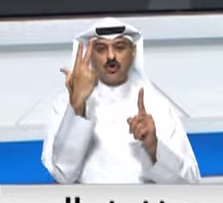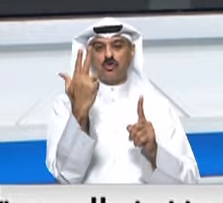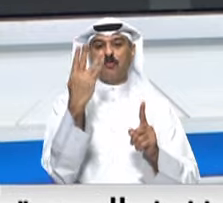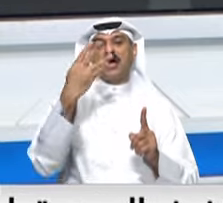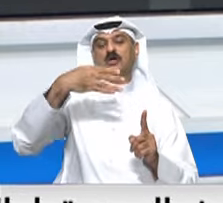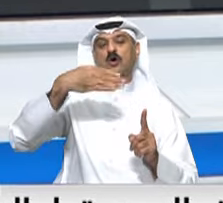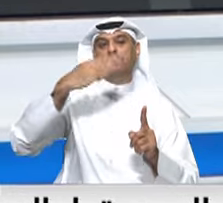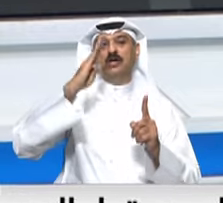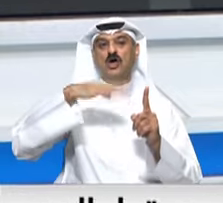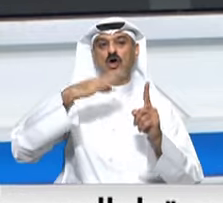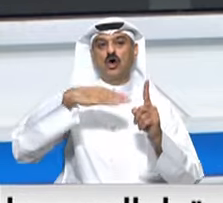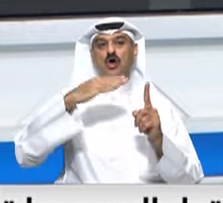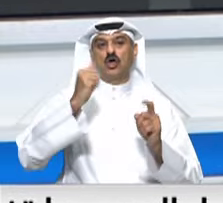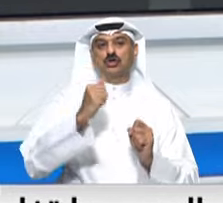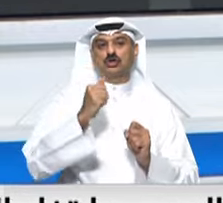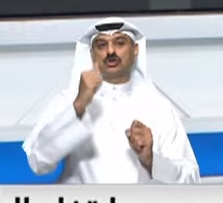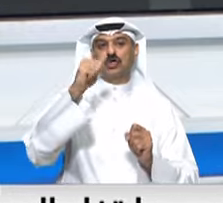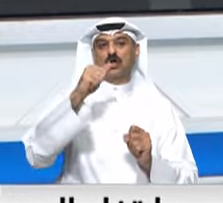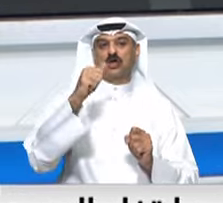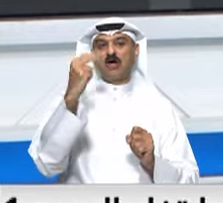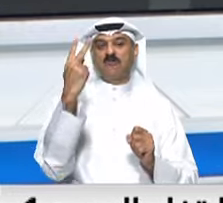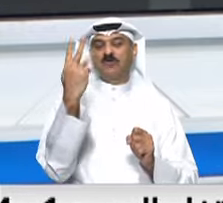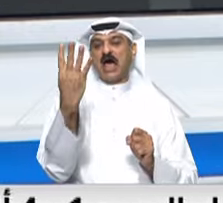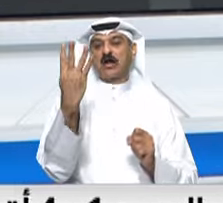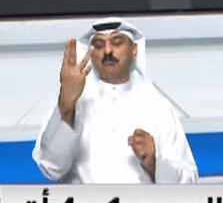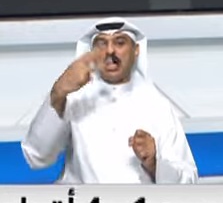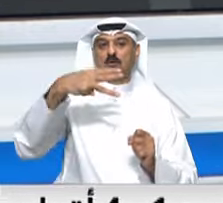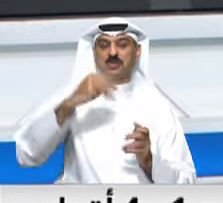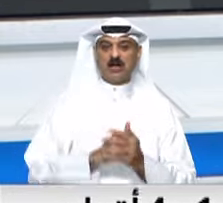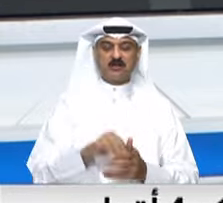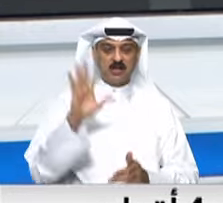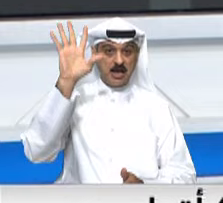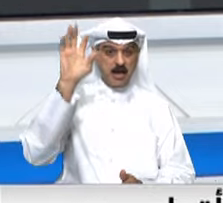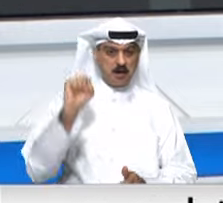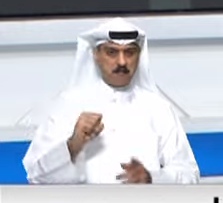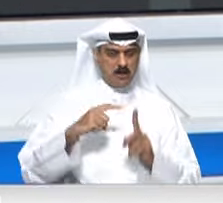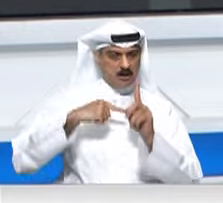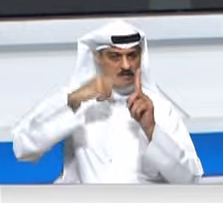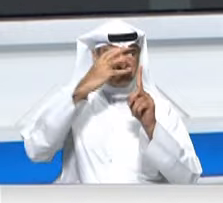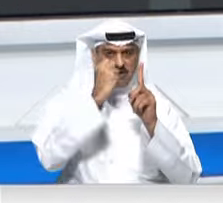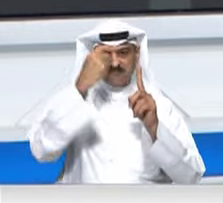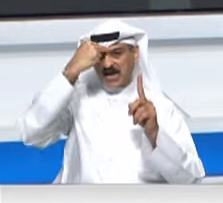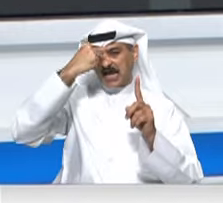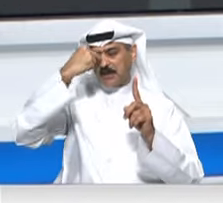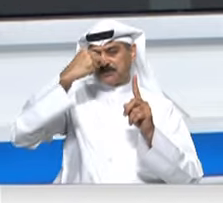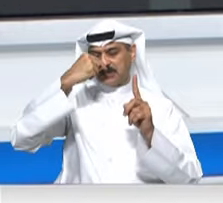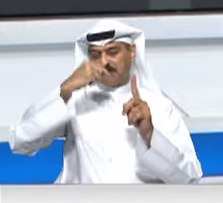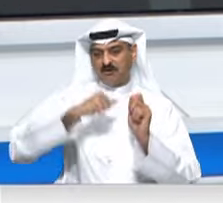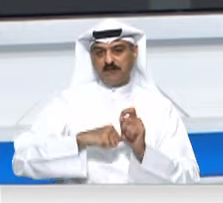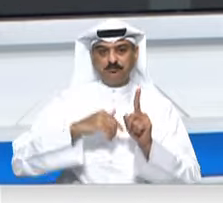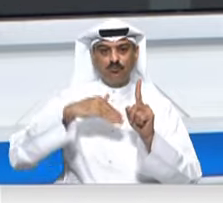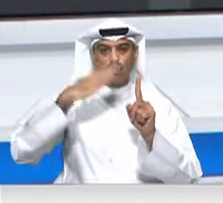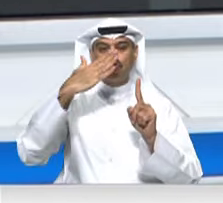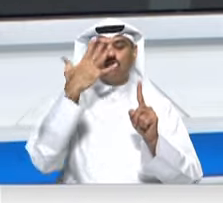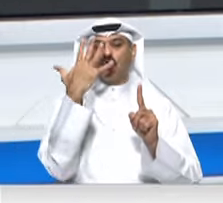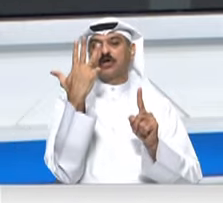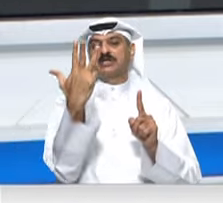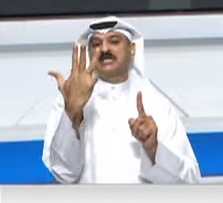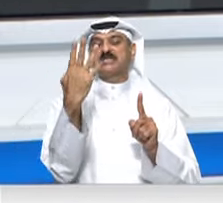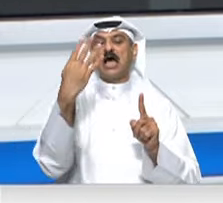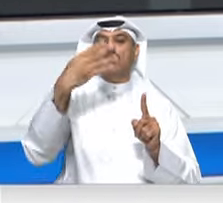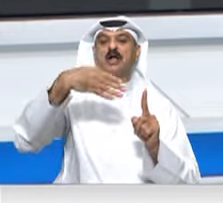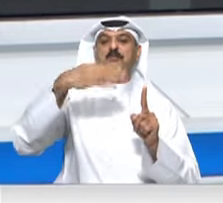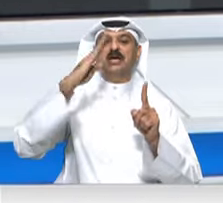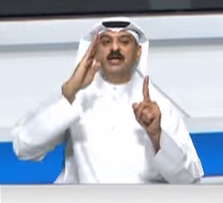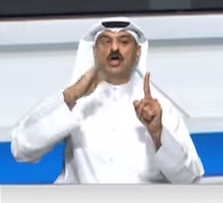الى معتدل خلال النهار ينشط على فترات خلال المساء ترتفع الحراره اكثر في يوم الخميس 49 العظمى والصغرى 35 والهواء نشط على فترات